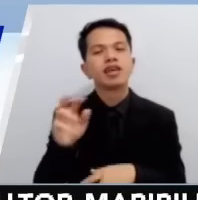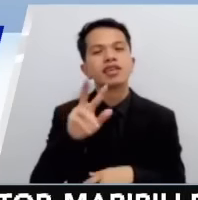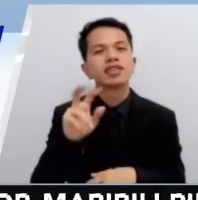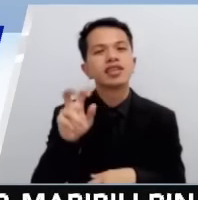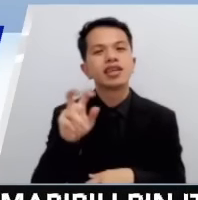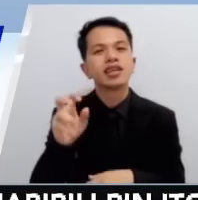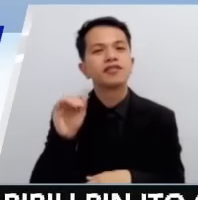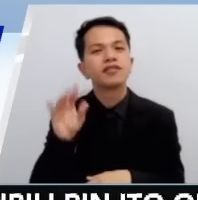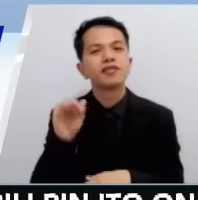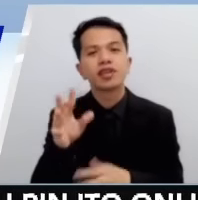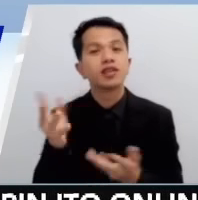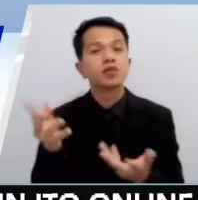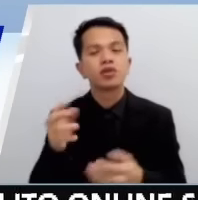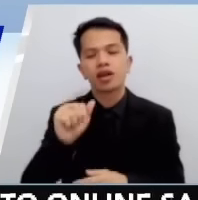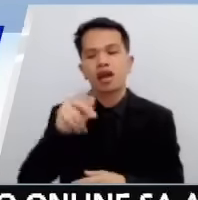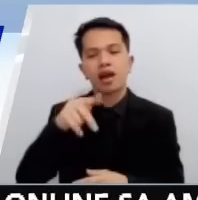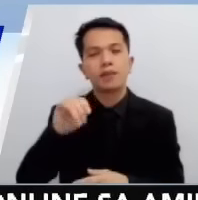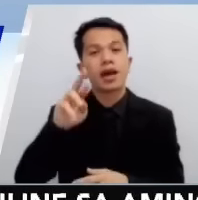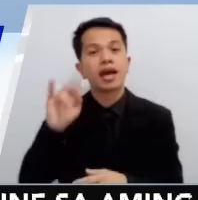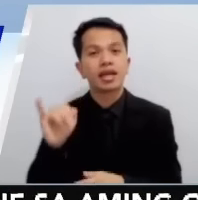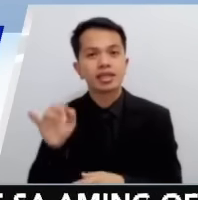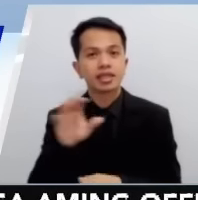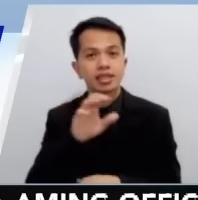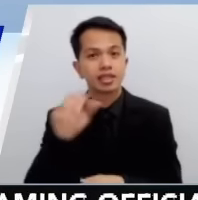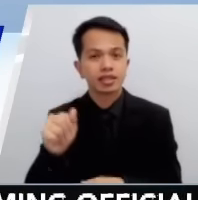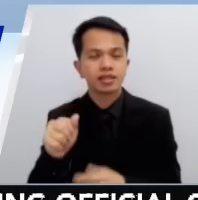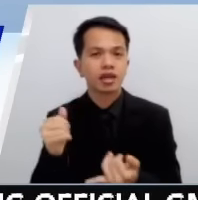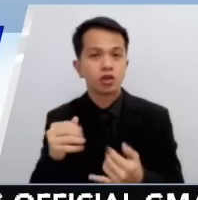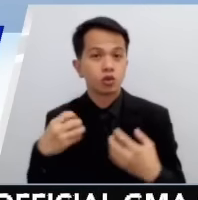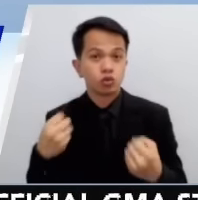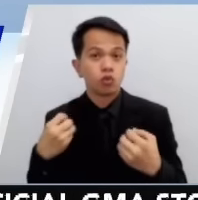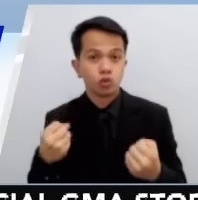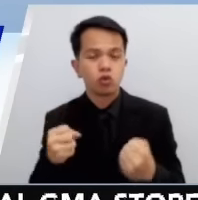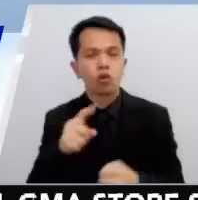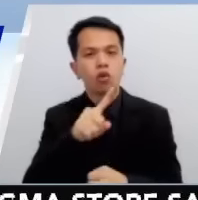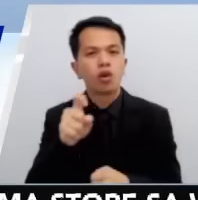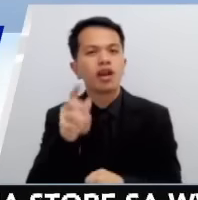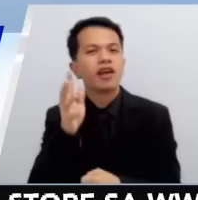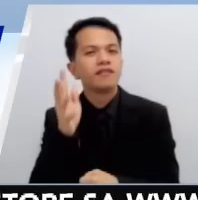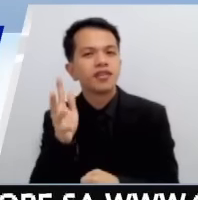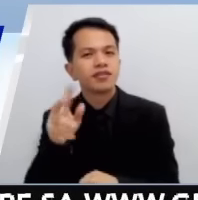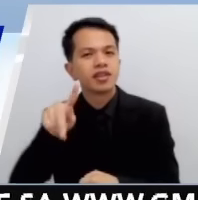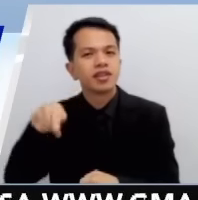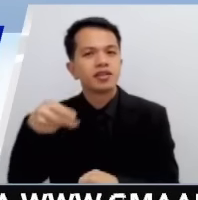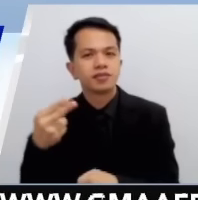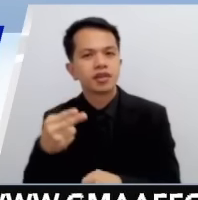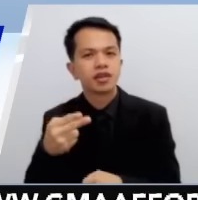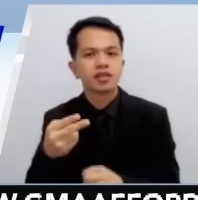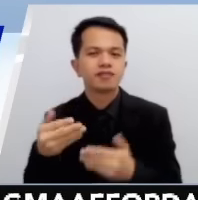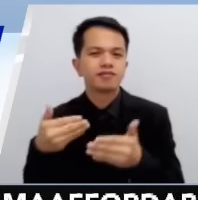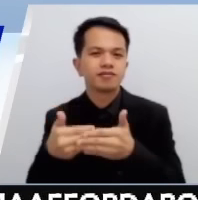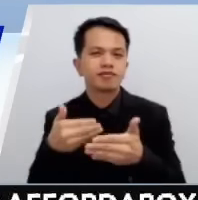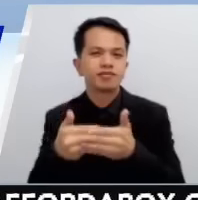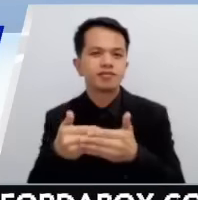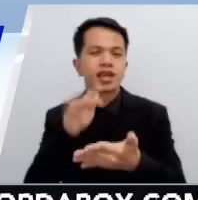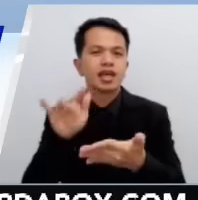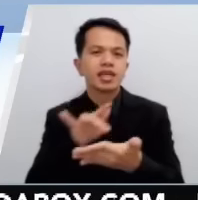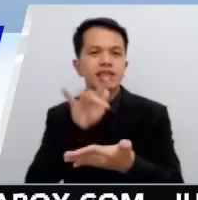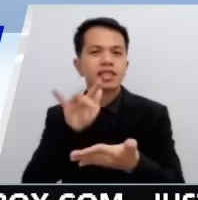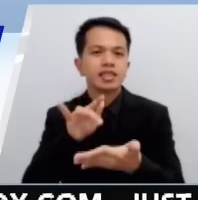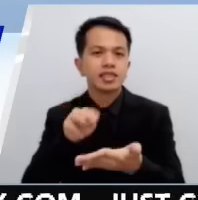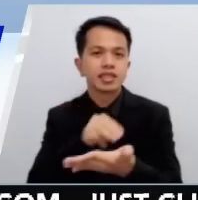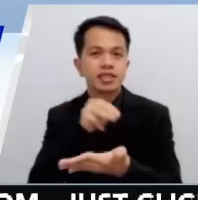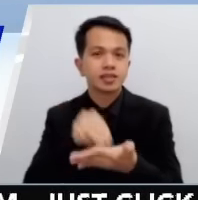silangan ng apari Cagayan taglay na ngayon nito Ang lakas na hangin na 150 kmh malapit sa gitna at bugsong